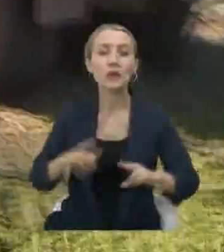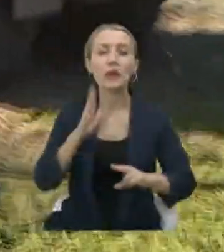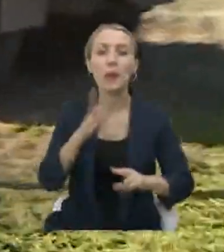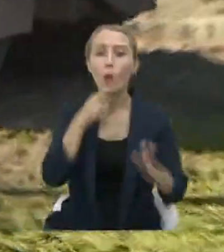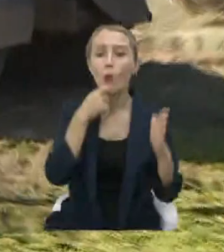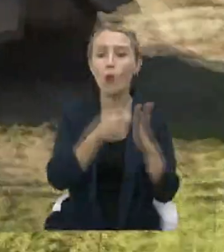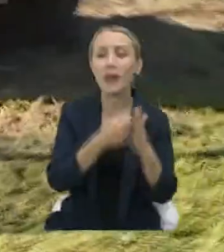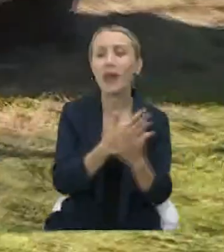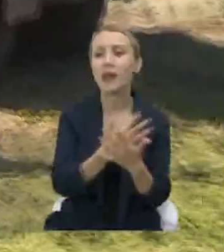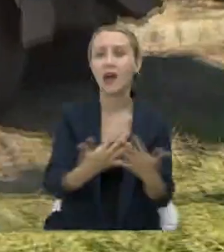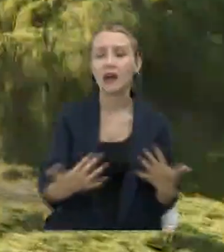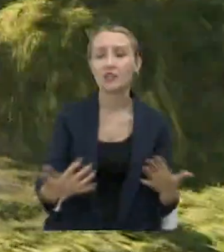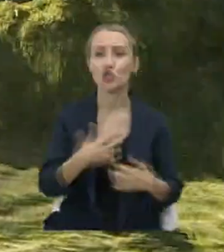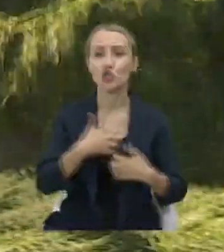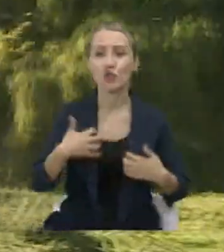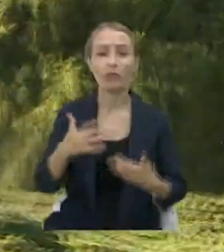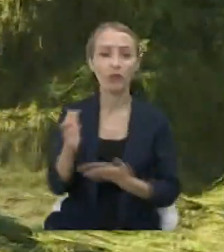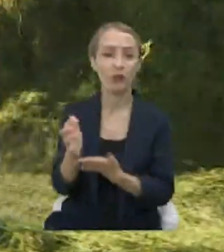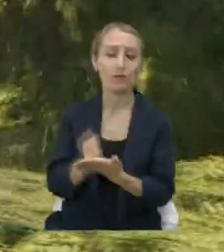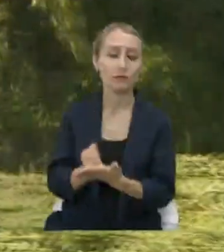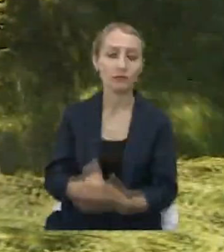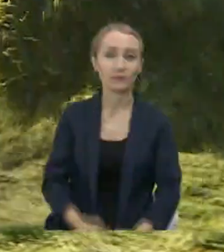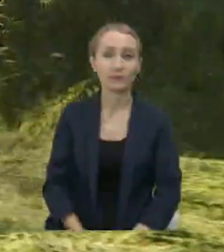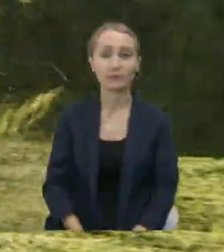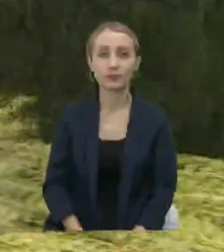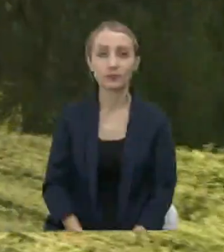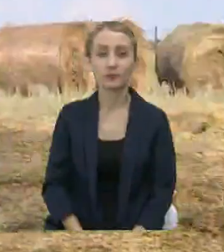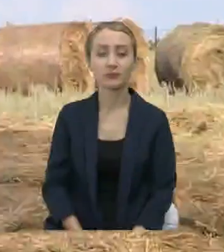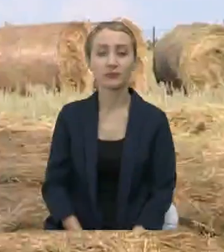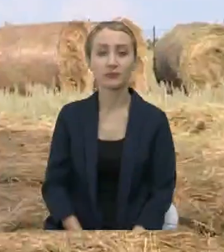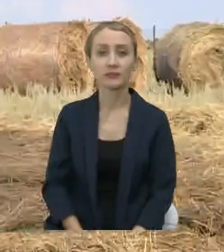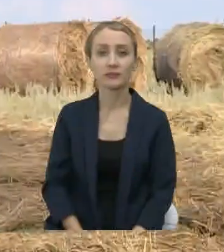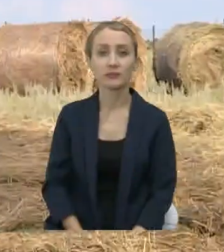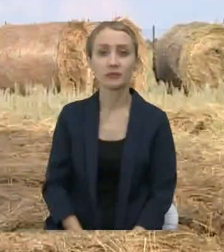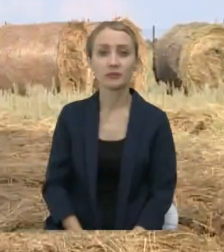разных видов скота. Эльмира Оспанова, Боржан Смагулов, Бекжан Толебек, Кокшиак, Парат.